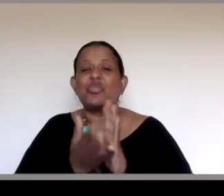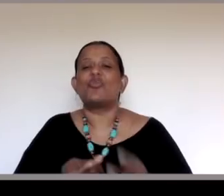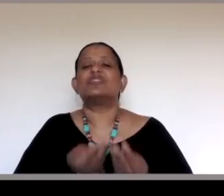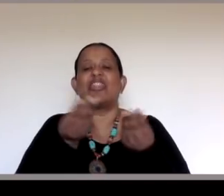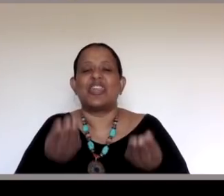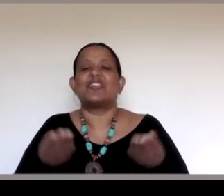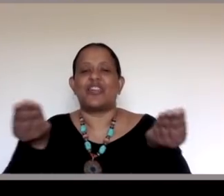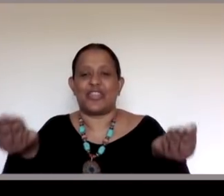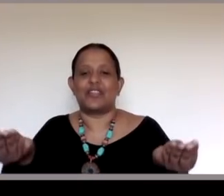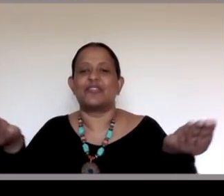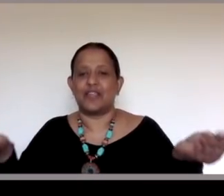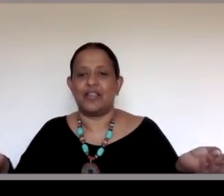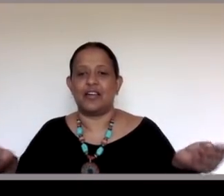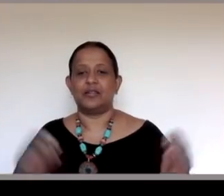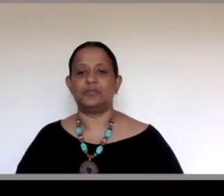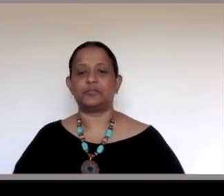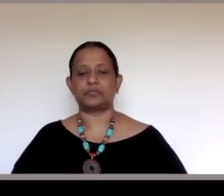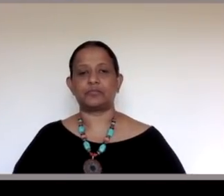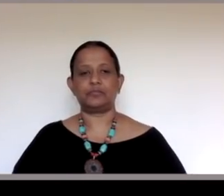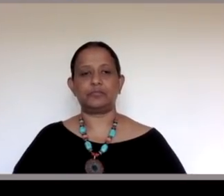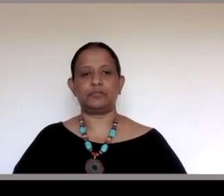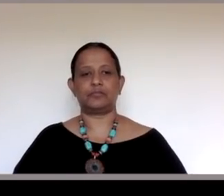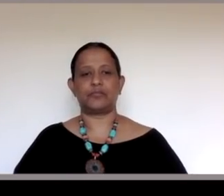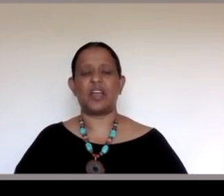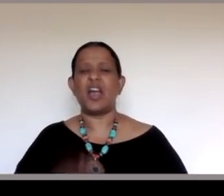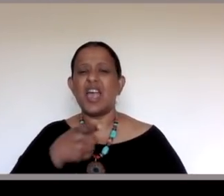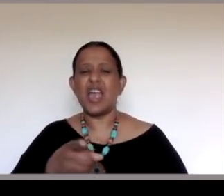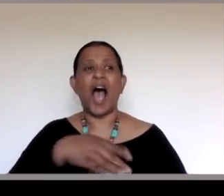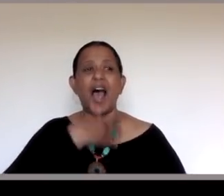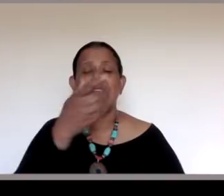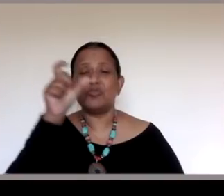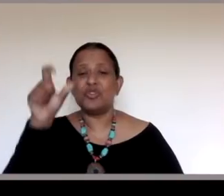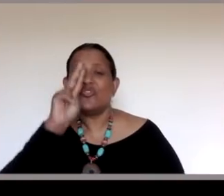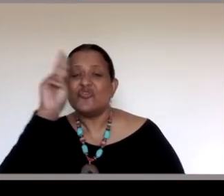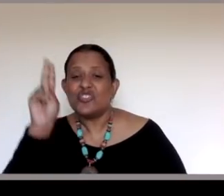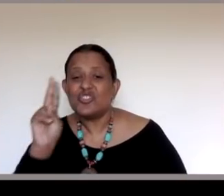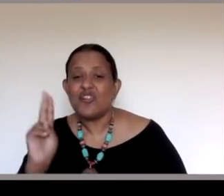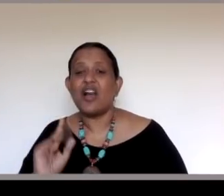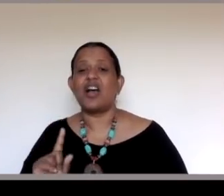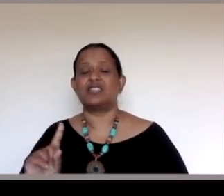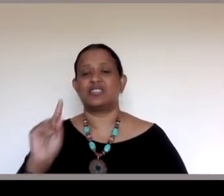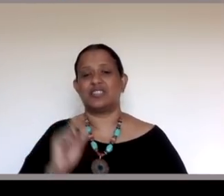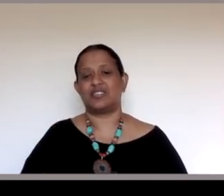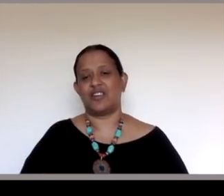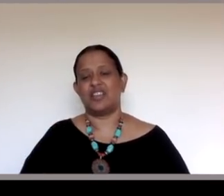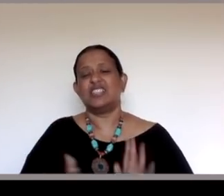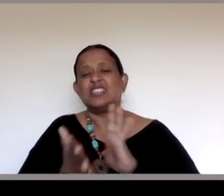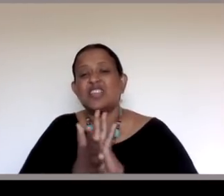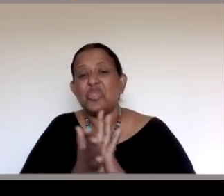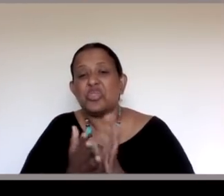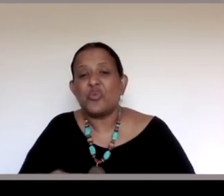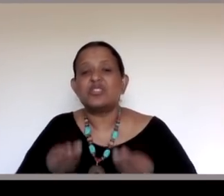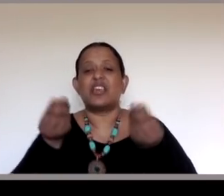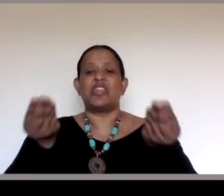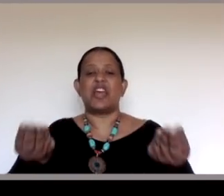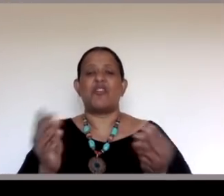அவதானிய தெனக்கொட்ட மதக தபா காண்ட அன் ஆயத் ஒபட்ட அவதானிய தெனவா. ஞாபகம் வைத்துக் கொள்ளுங்கள், நீங்கள் மற்றவர்களுக்கு உங்கள்